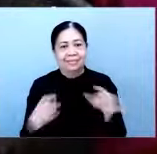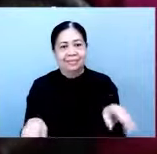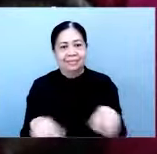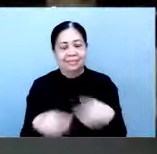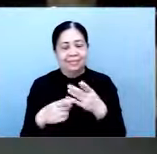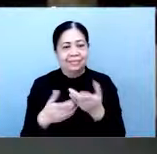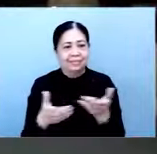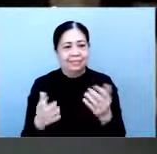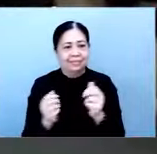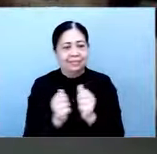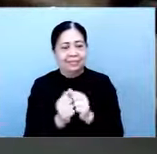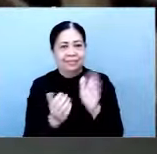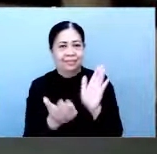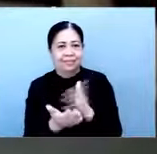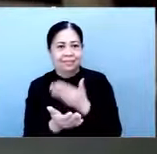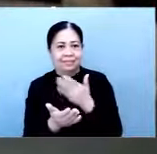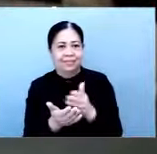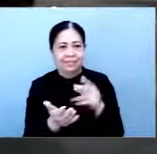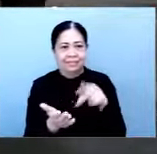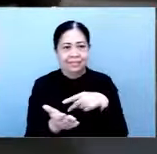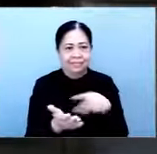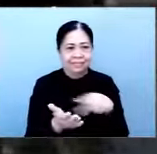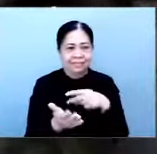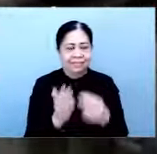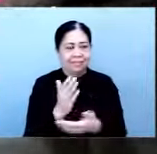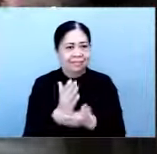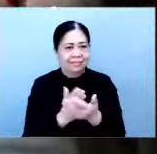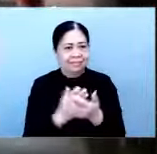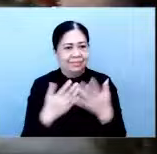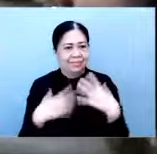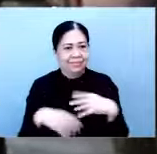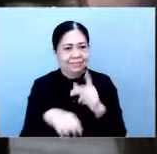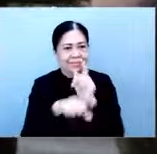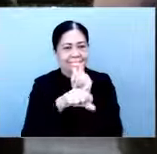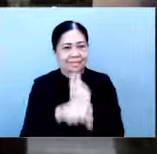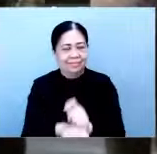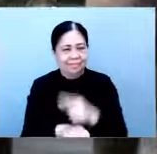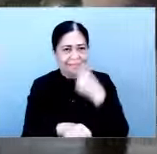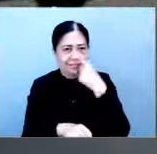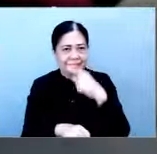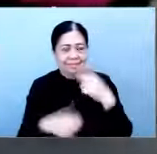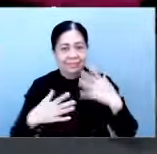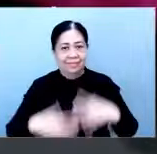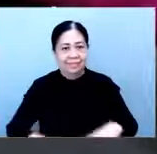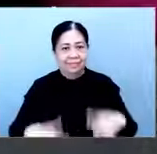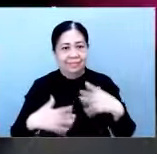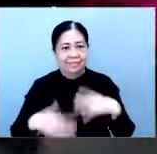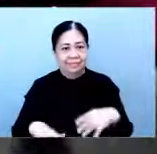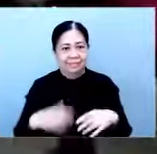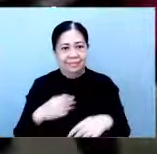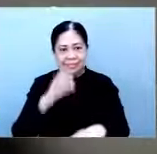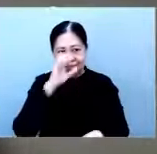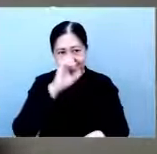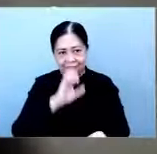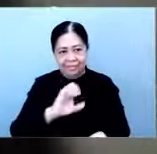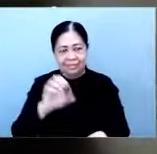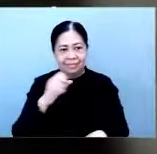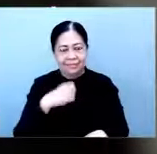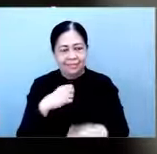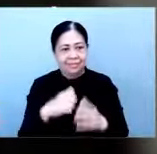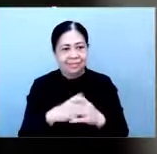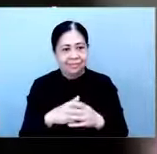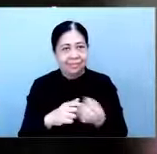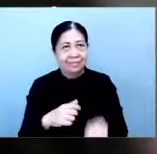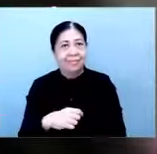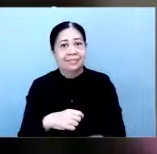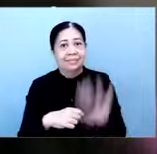Sinamahan pa yan ng tugtugan at sayawan. Ang iba nakasuot ng traditional na Thai costume. May elepante pang nagbato ng bouquet